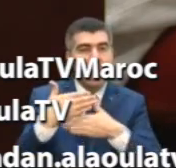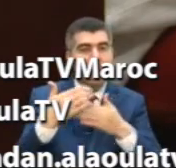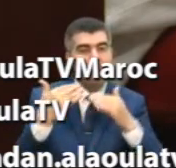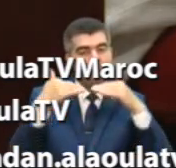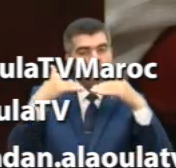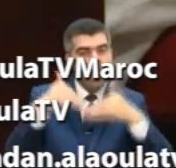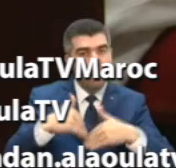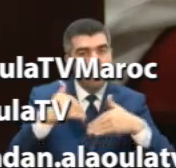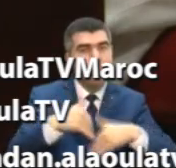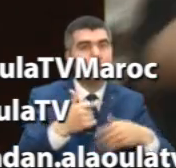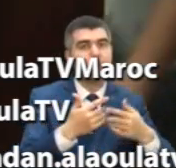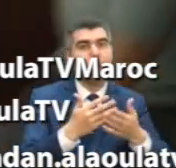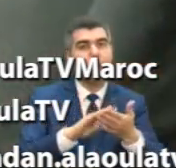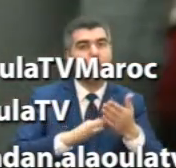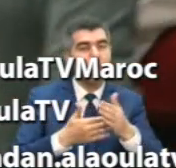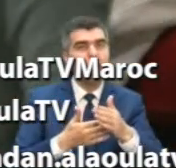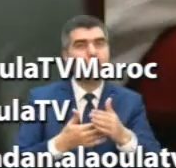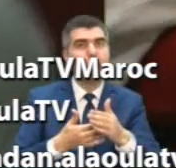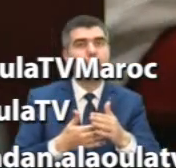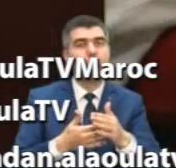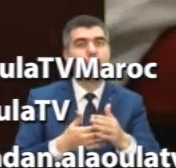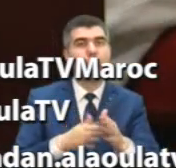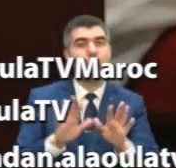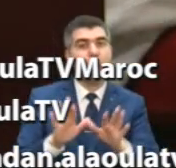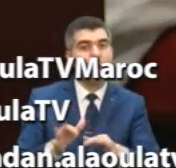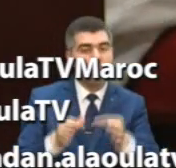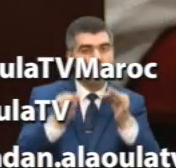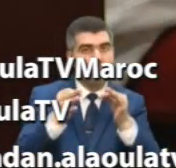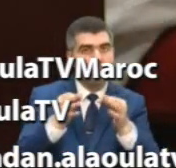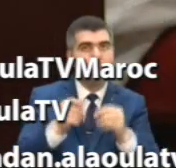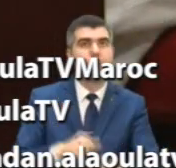السكن غير اللائق بصفة عامة، لإمكانات من تحسين